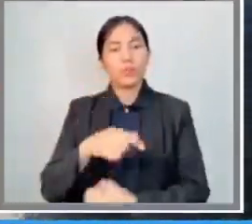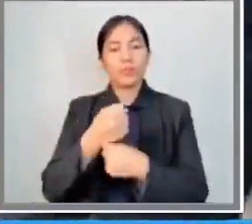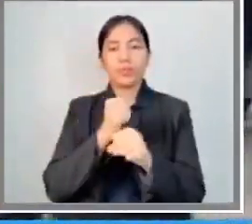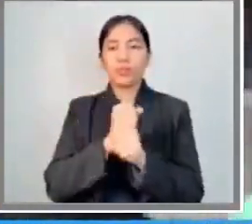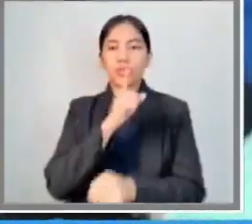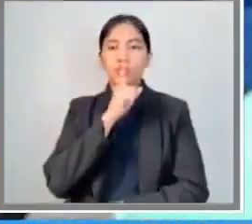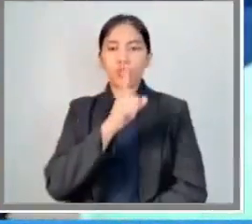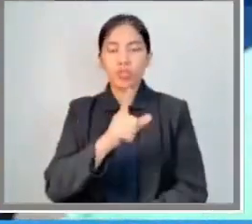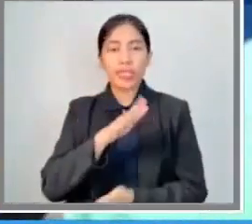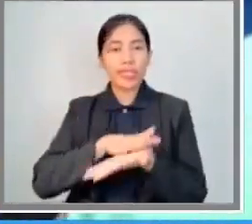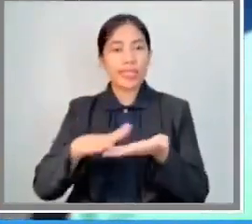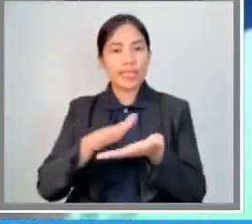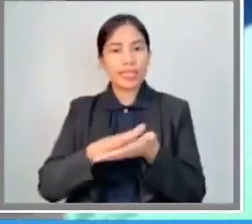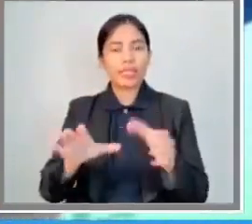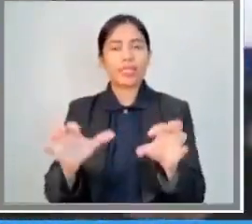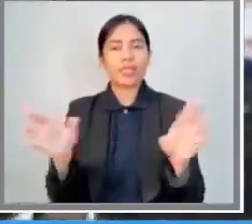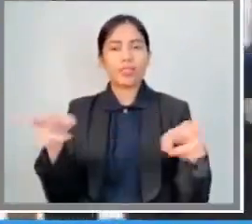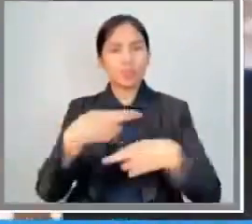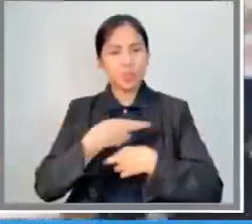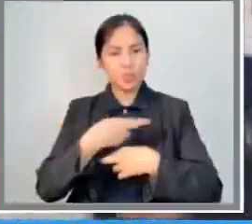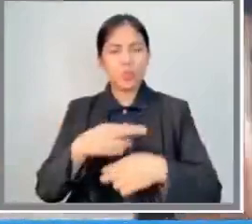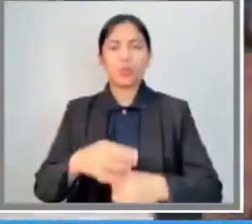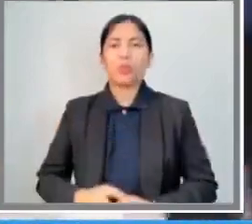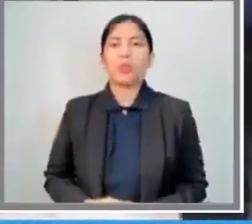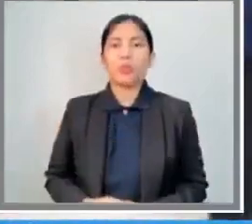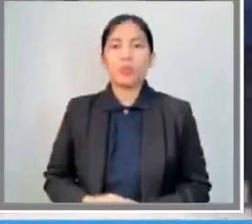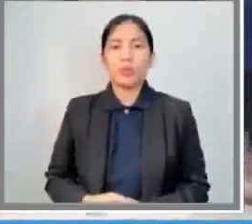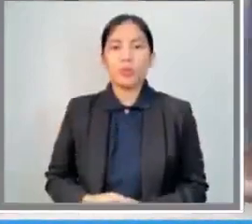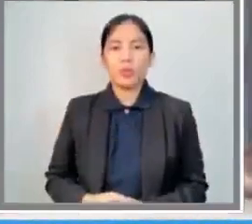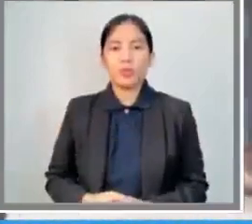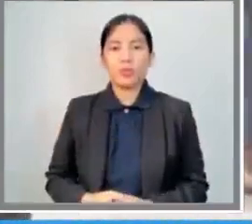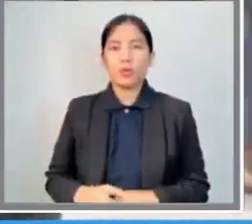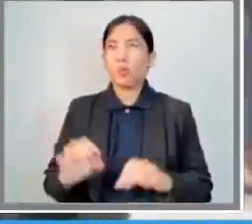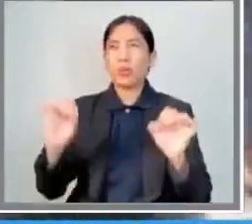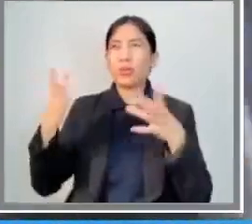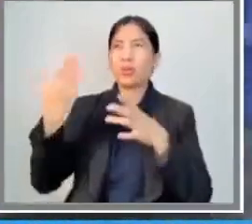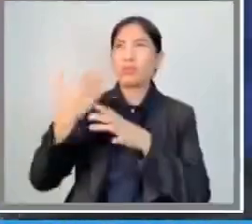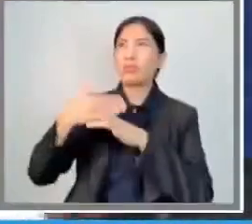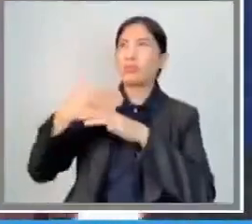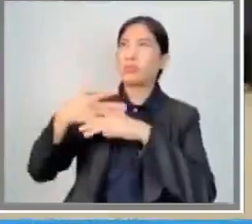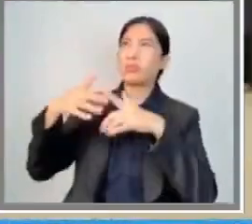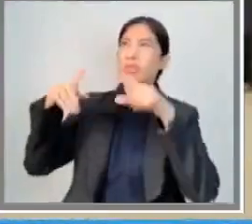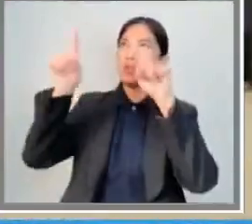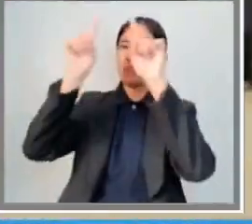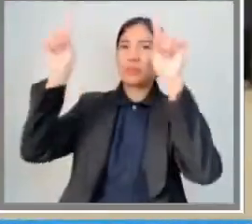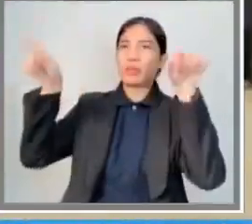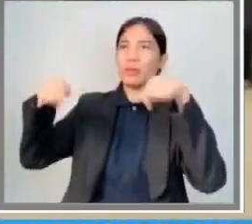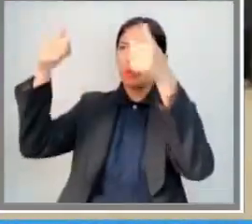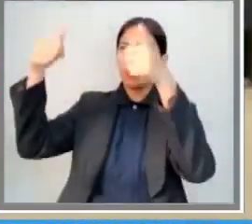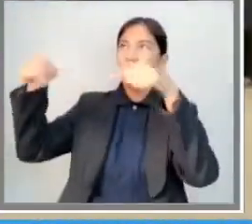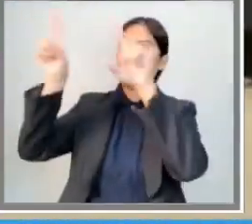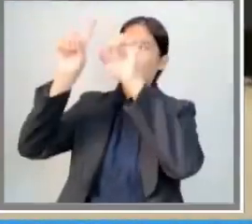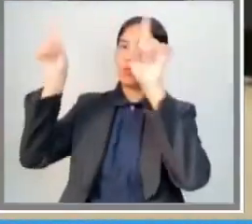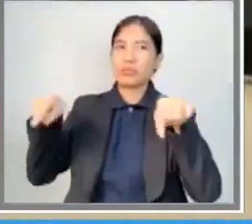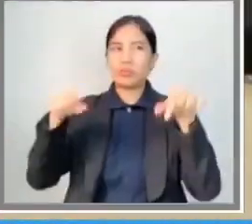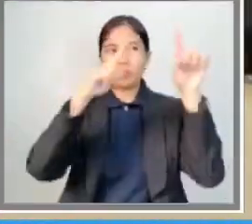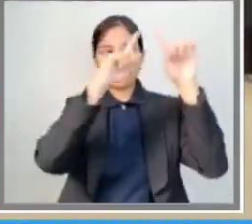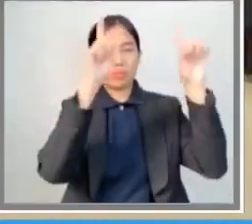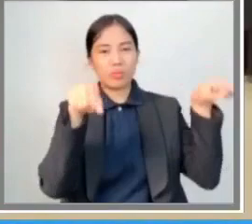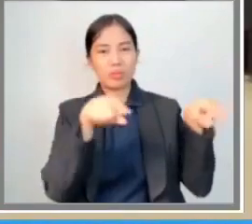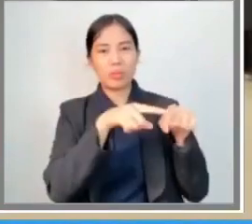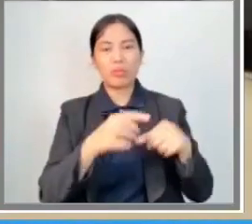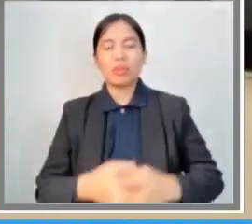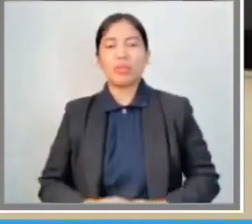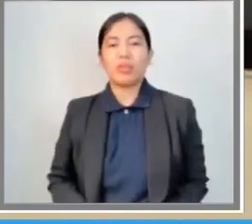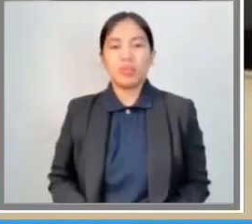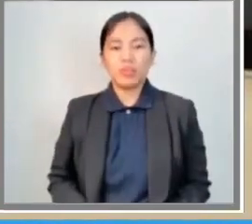silid-aralan at walang nakakabit na mga posters at materials sa mga dingding. Sa programa, ipinalam din ng BISE ang ilang good news para